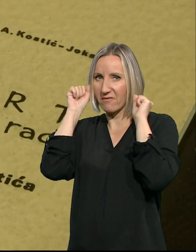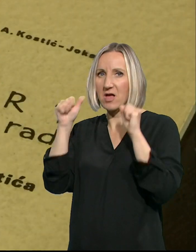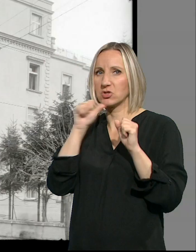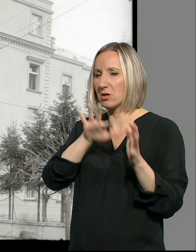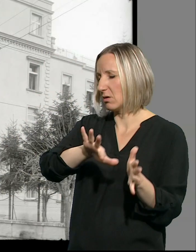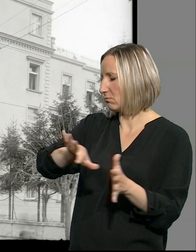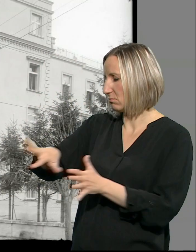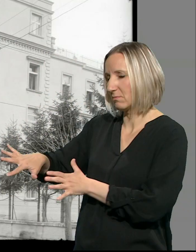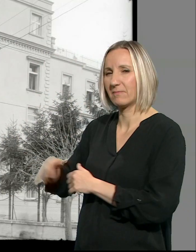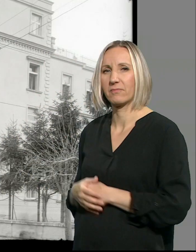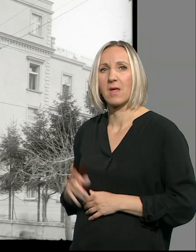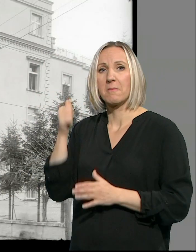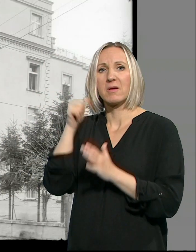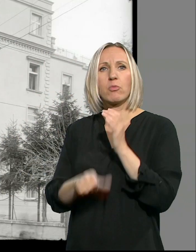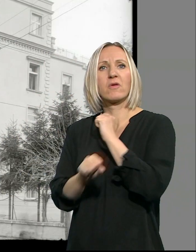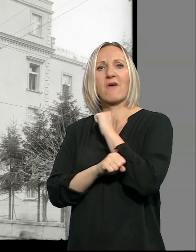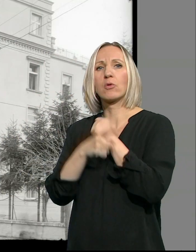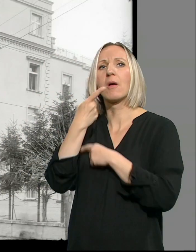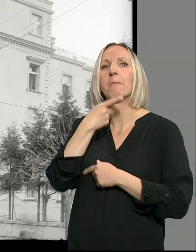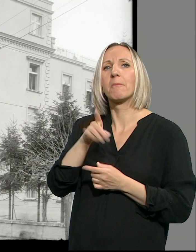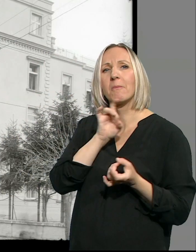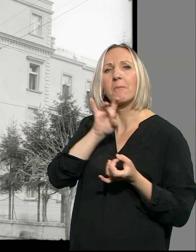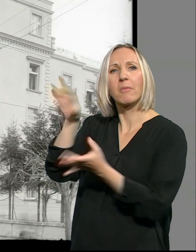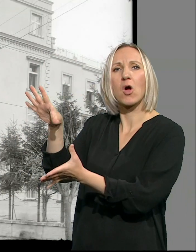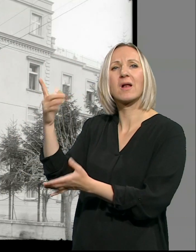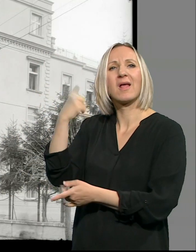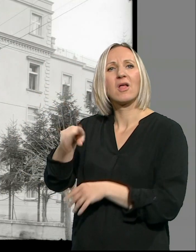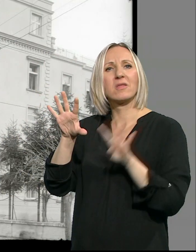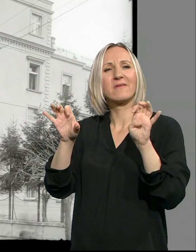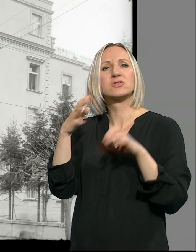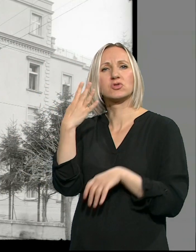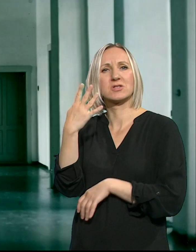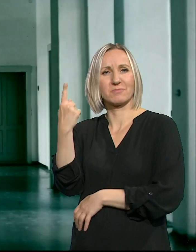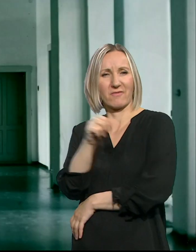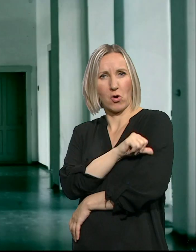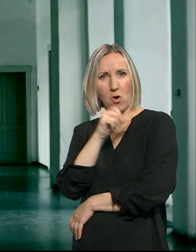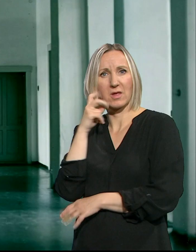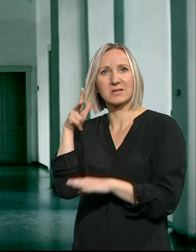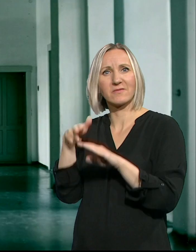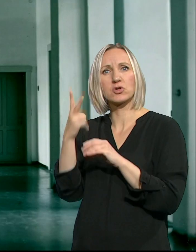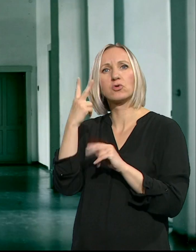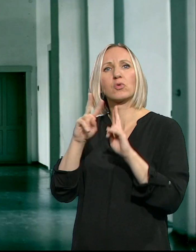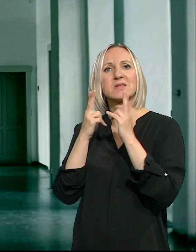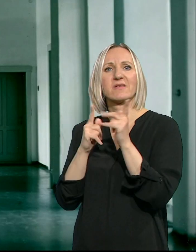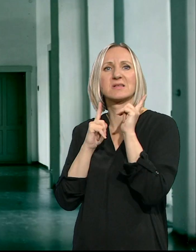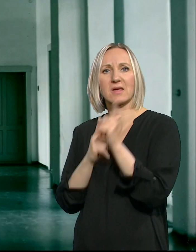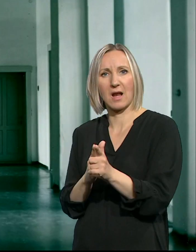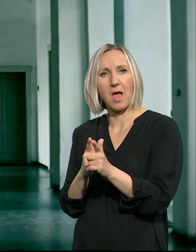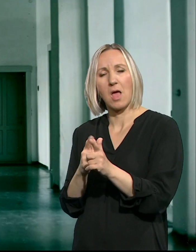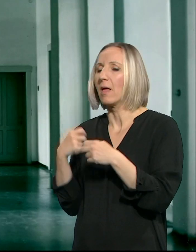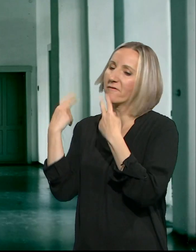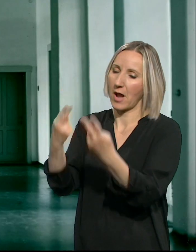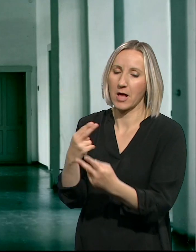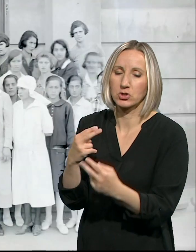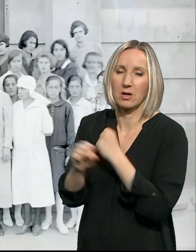otpuštani. Prvi put sa fakulteta su prognani 1941. godine, a po završetku Drugog svetskog rata vraćeni na